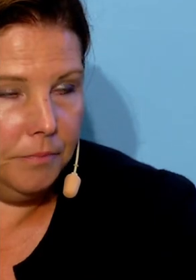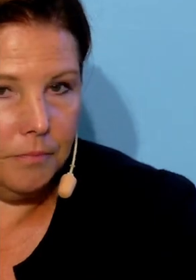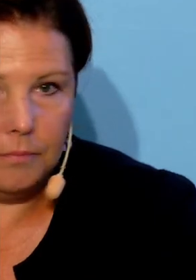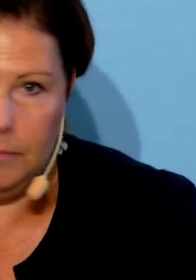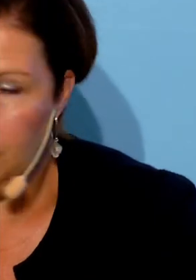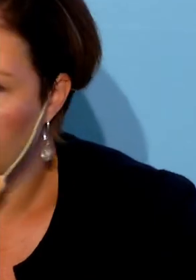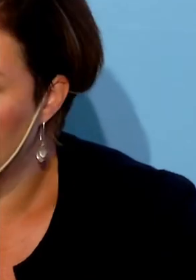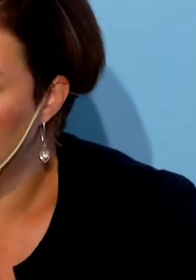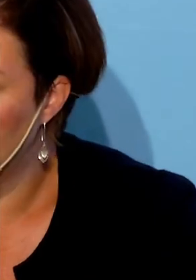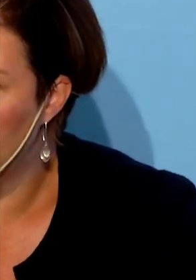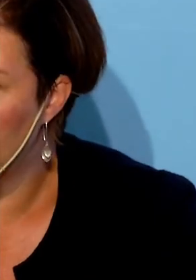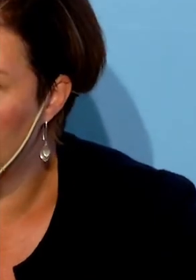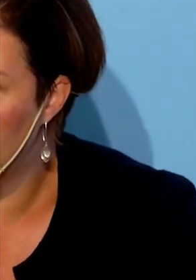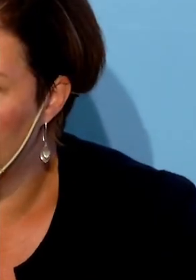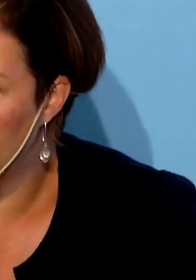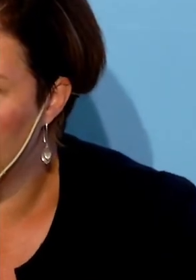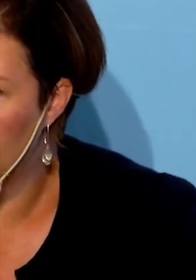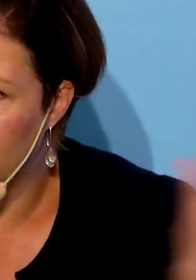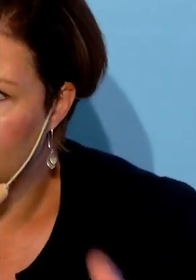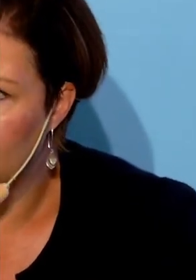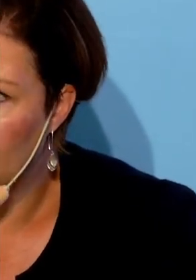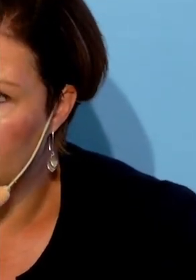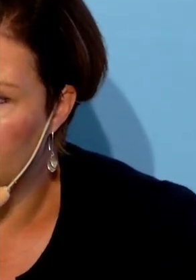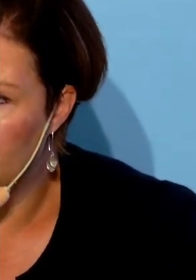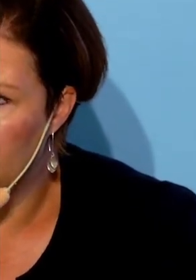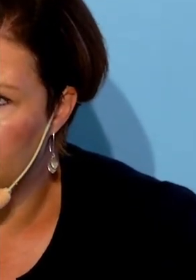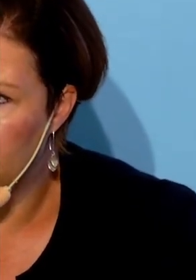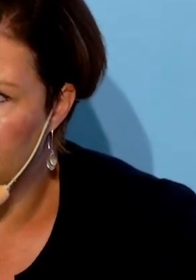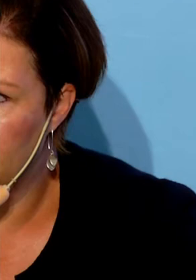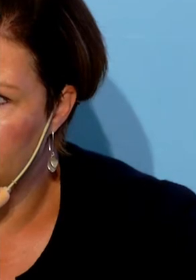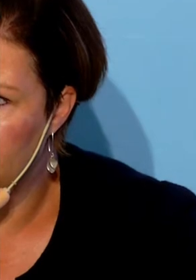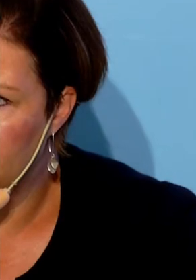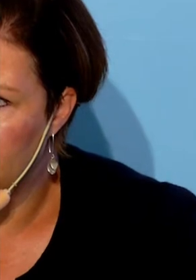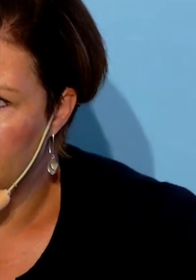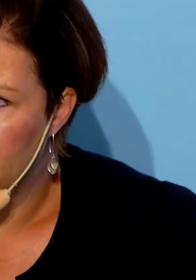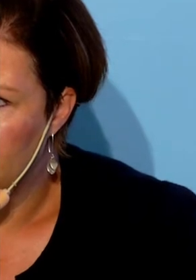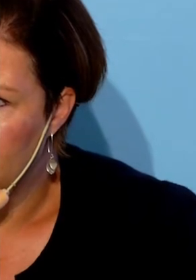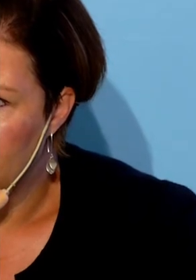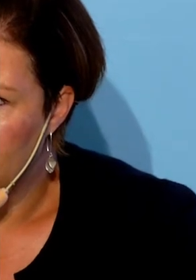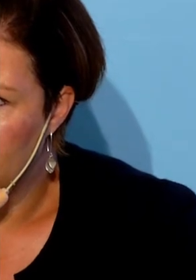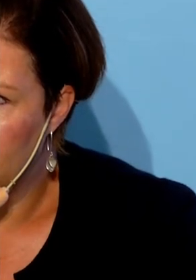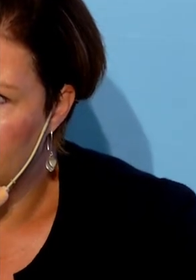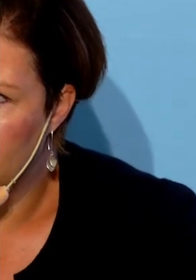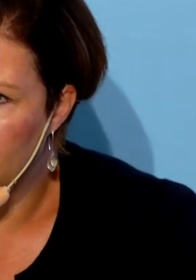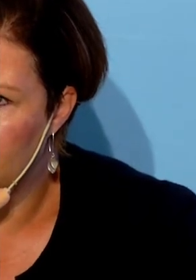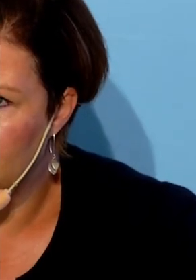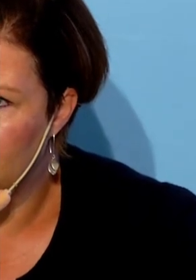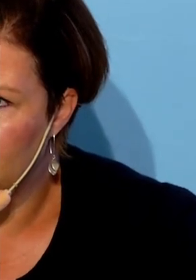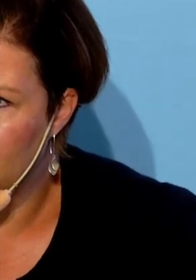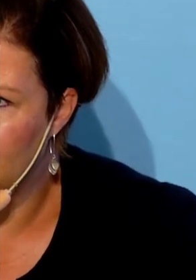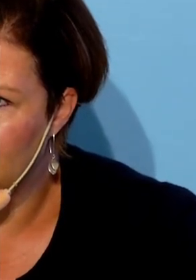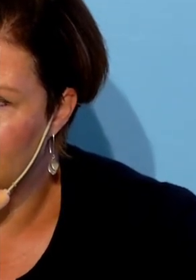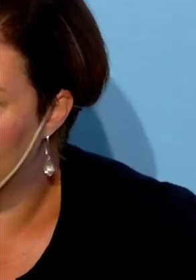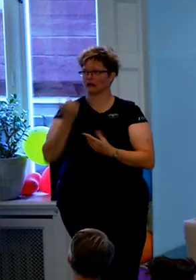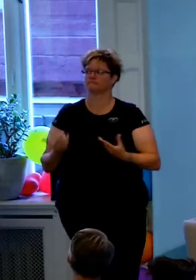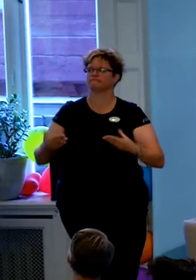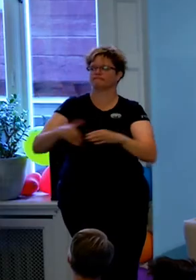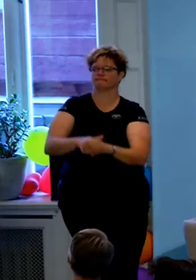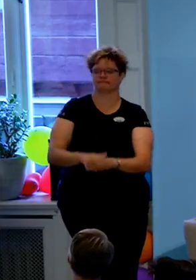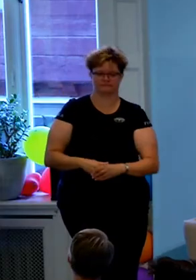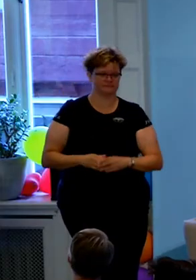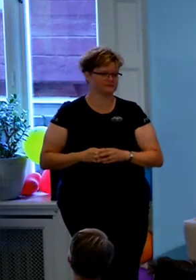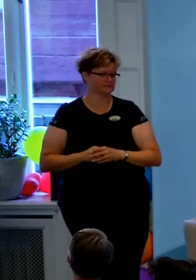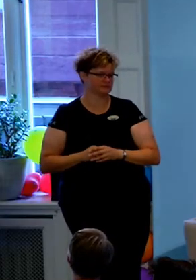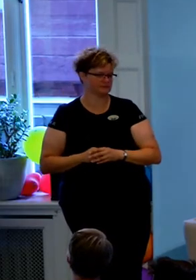förändring, rör inte mina cirklar. Men samtidigt, om man får en väldigt bra bild av varför vi måste förändra oss, så tror jag också att man får med sig med på båten. Men det är ingen